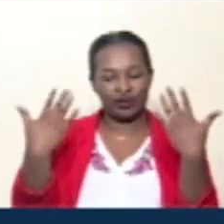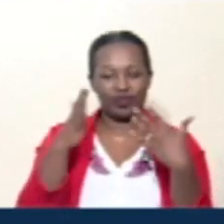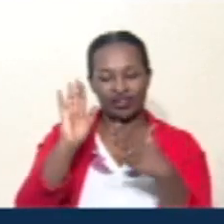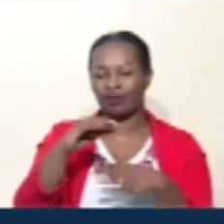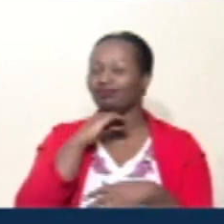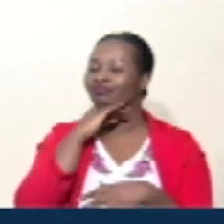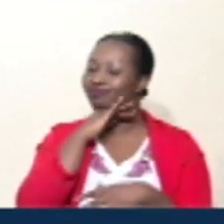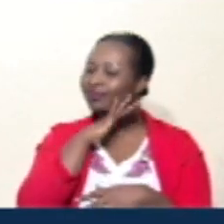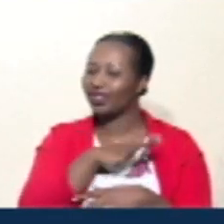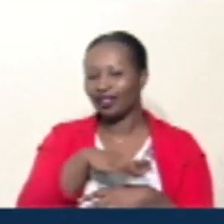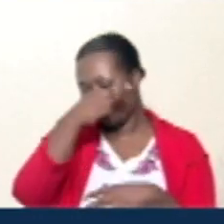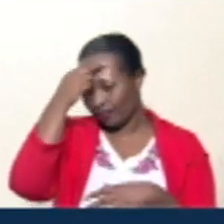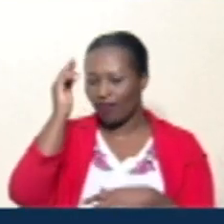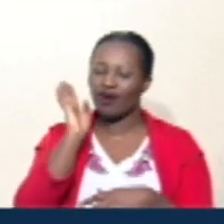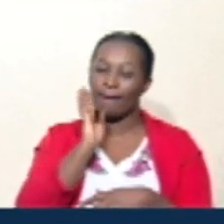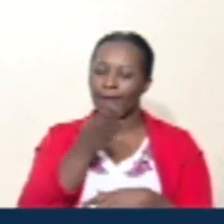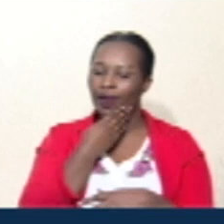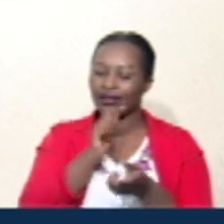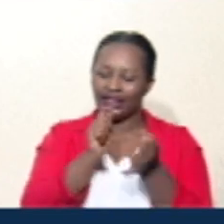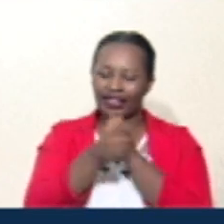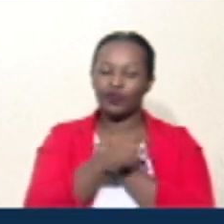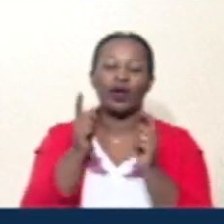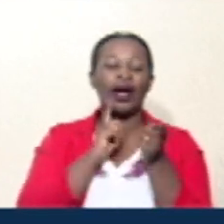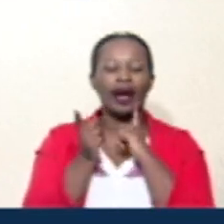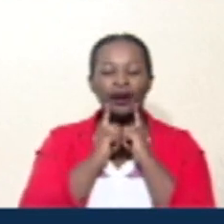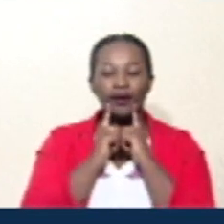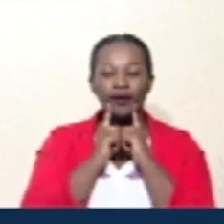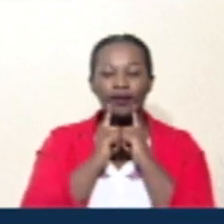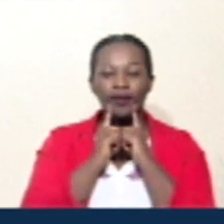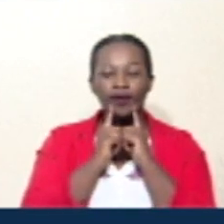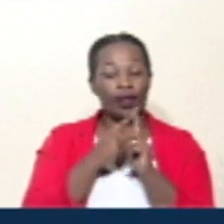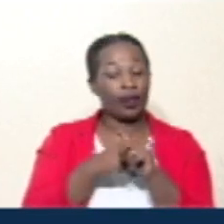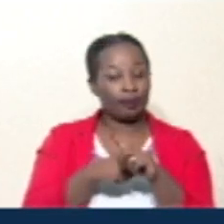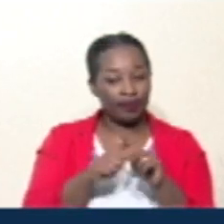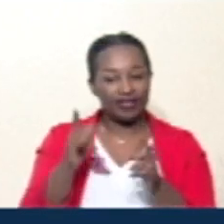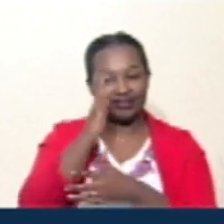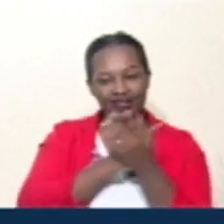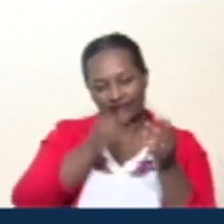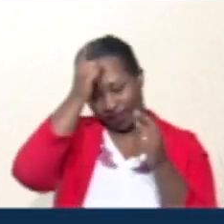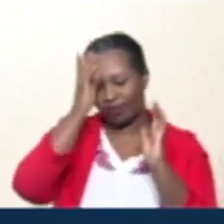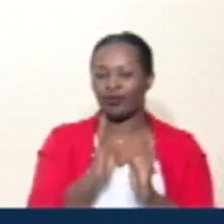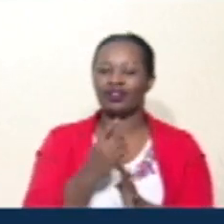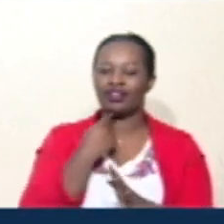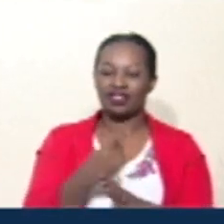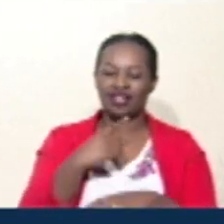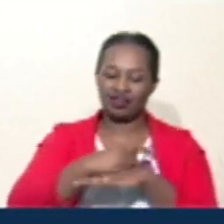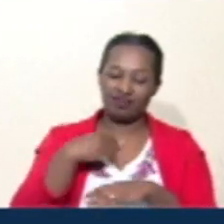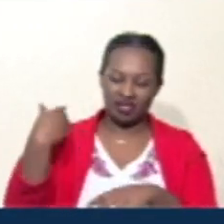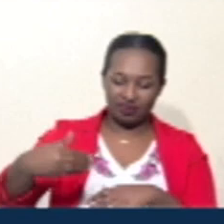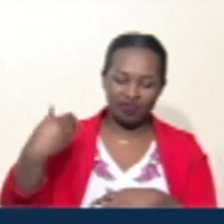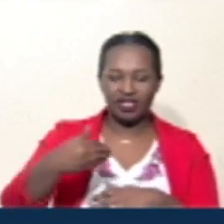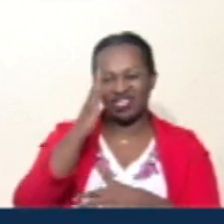ziba zanduye kuko amazi azivaho aba yahinduye ibara. Nubwo bimeze gutyo, hari abaturage bavuga ko uko iminsi igenda ariko